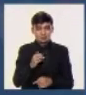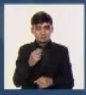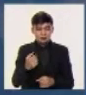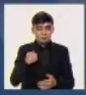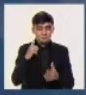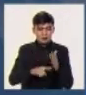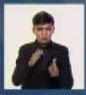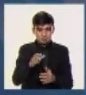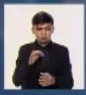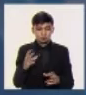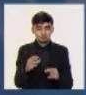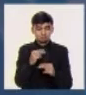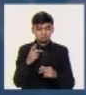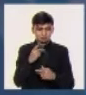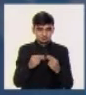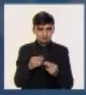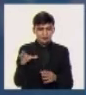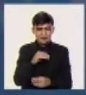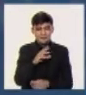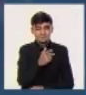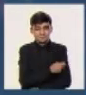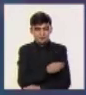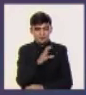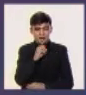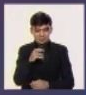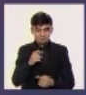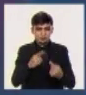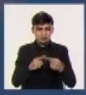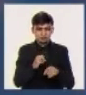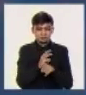будем надеяться на удачные испытания всех вакцин, созданных для борьбы с коронавирусом.